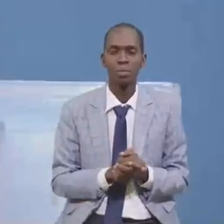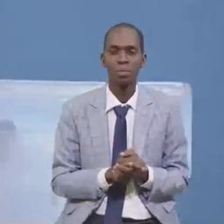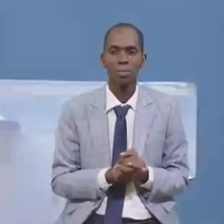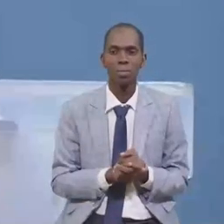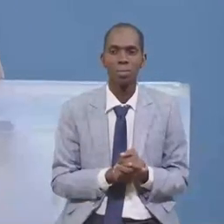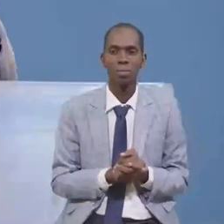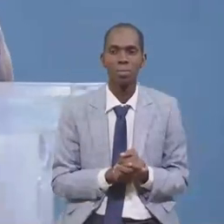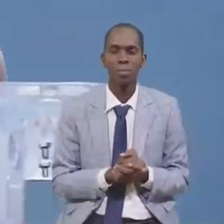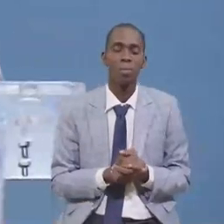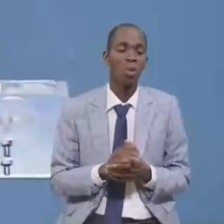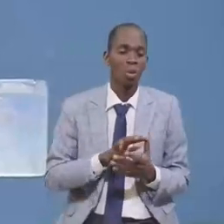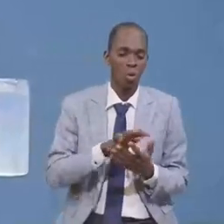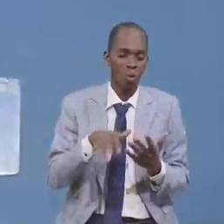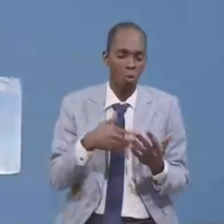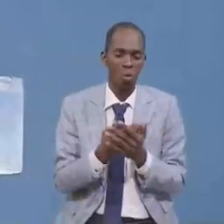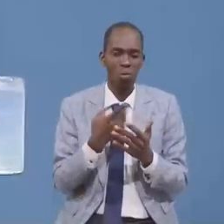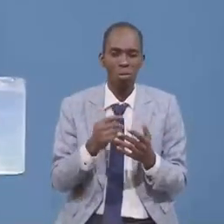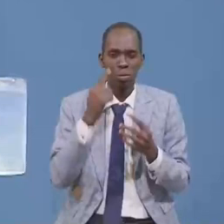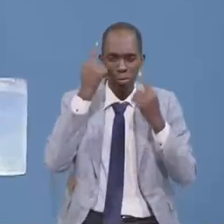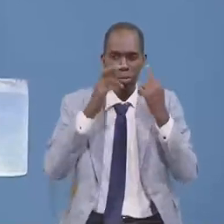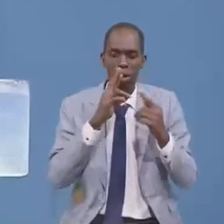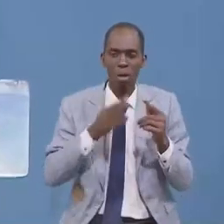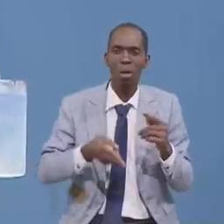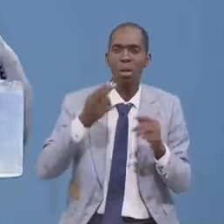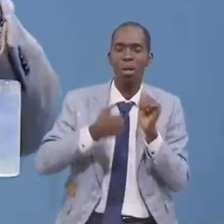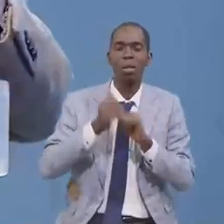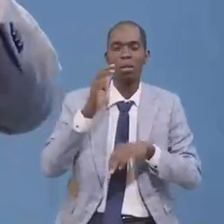Ses pensées sont plus élevées que tes pensées.